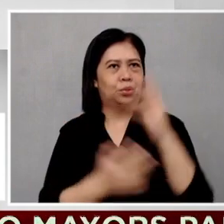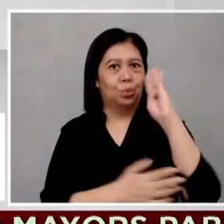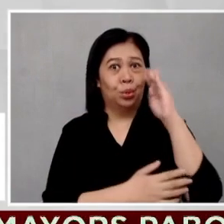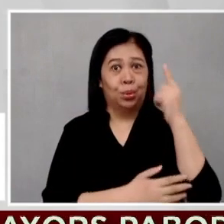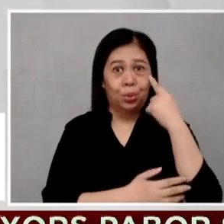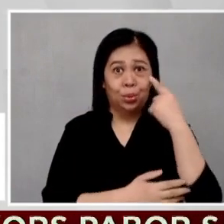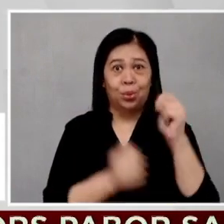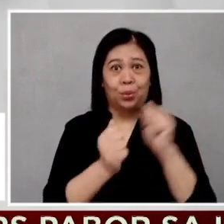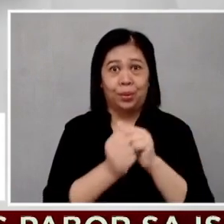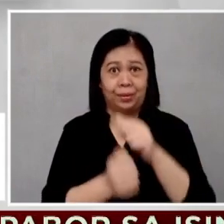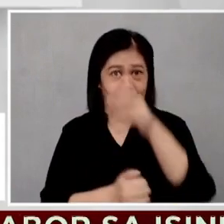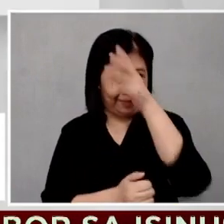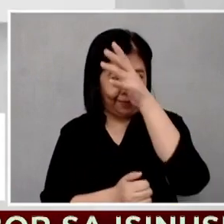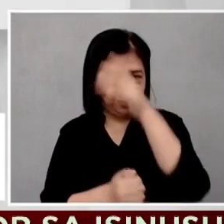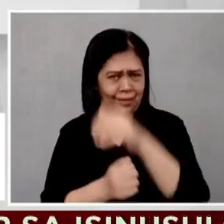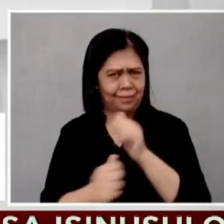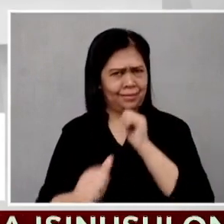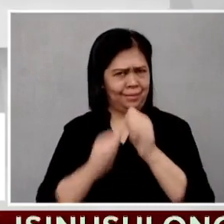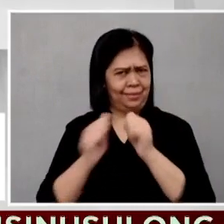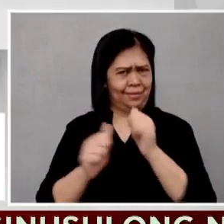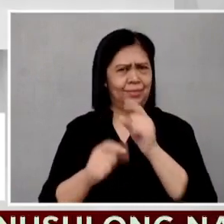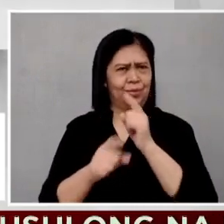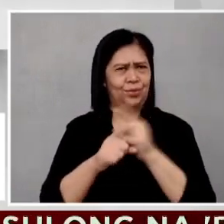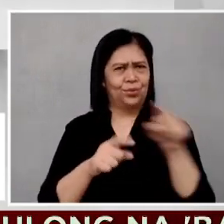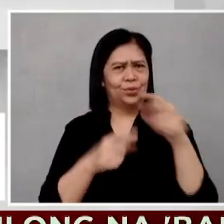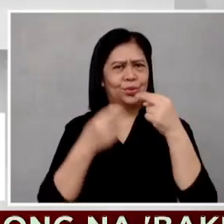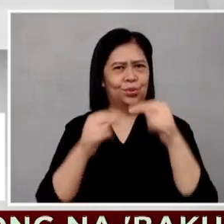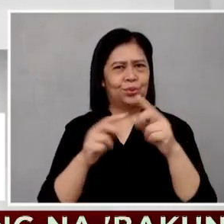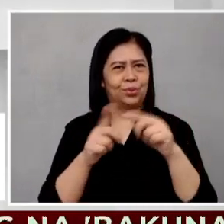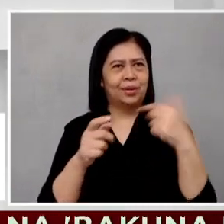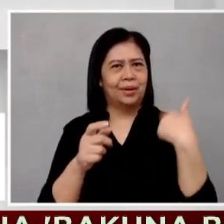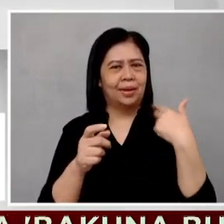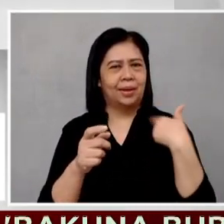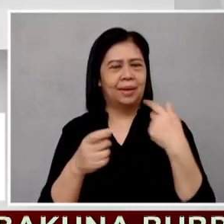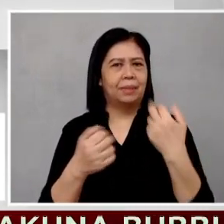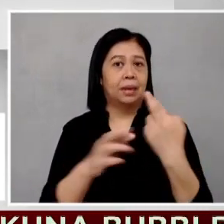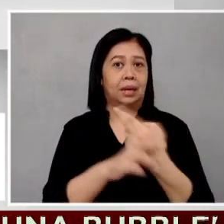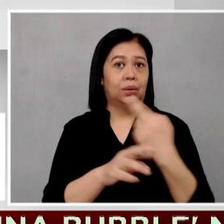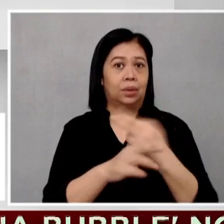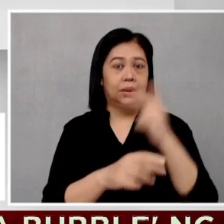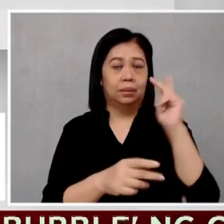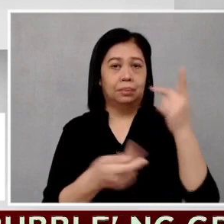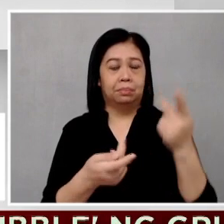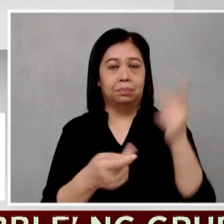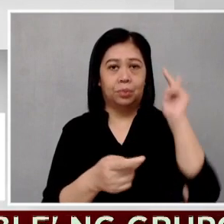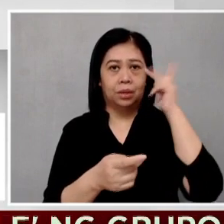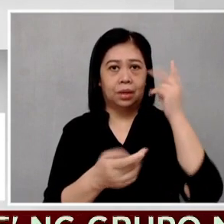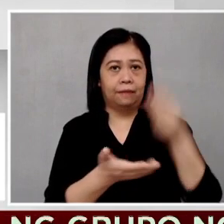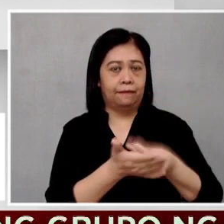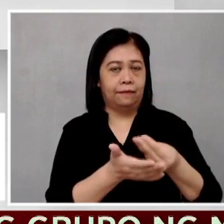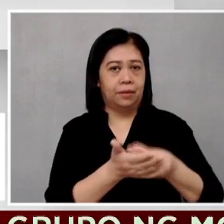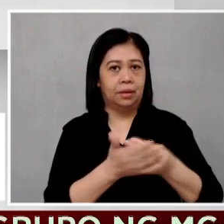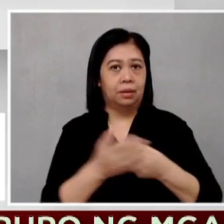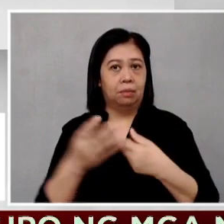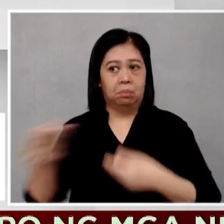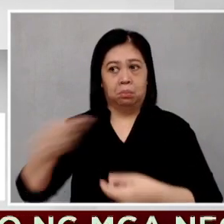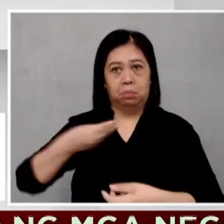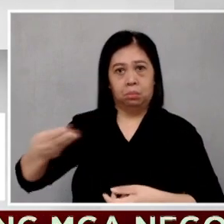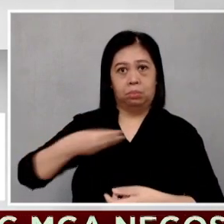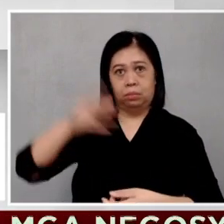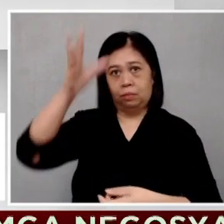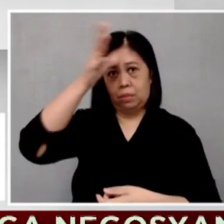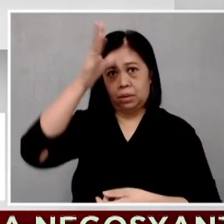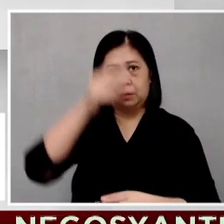ama. Pinasinungalingan din niya ang balitang meron siyang regular na political fund allocation mula sa kanyang ama na hindi